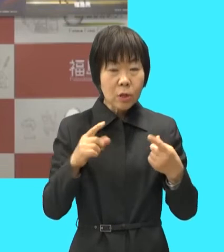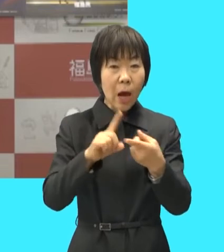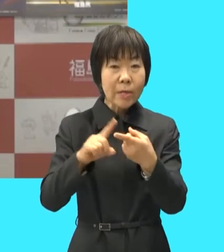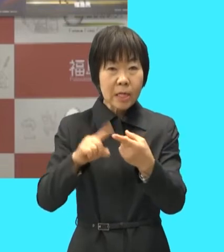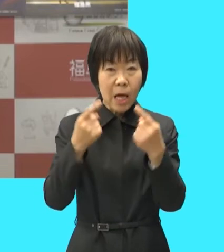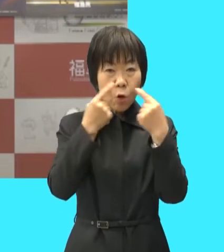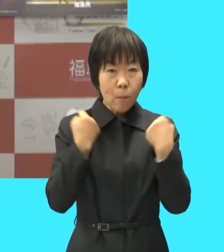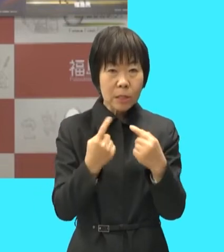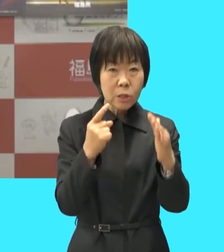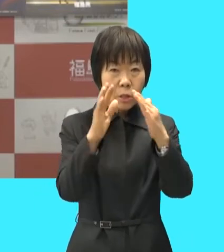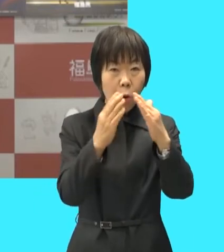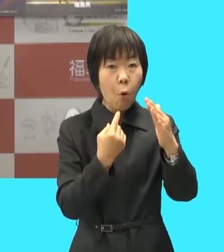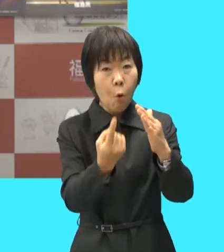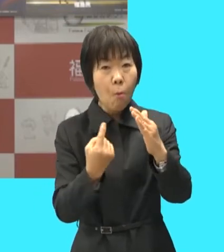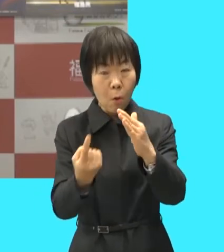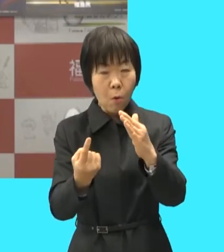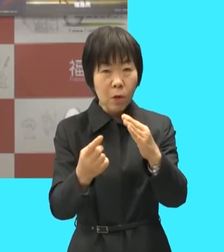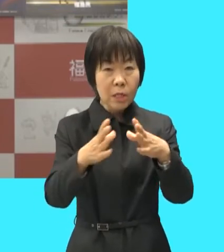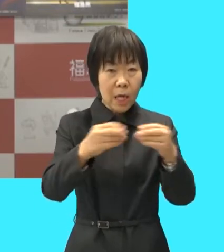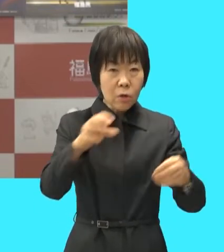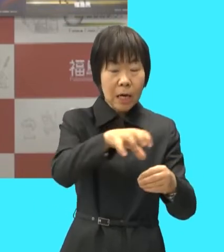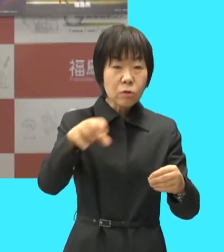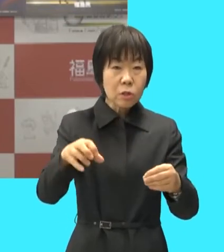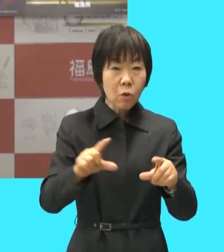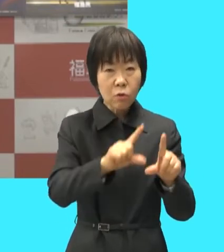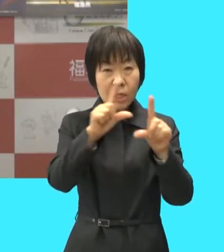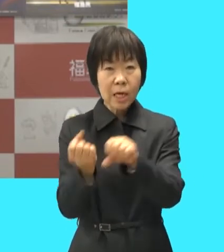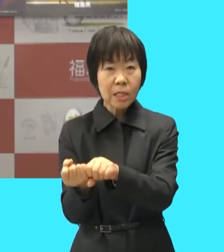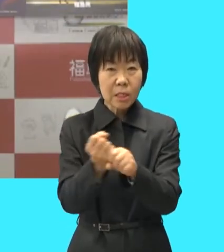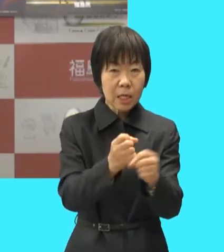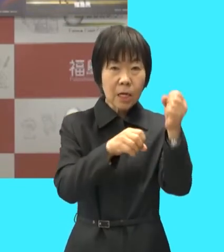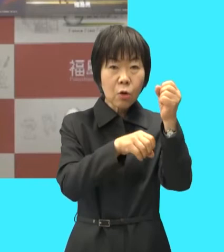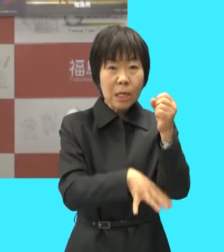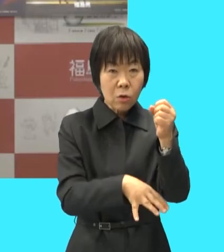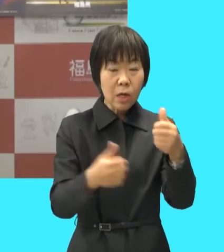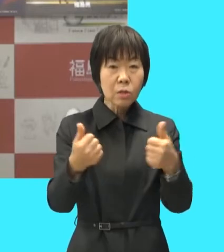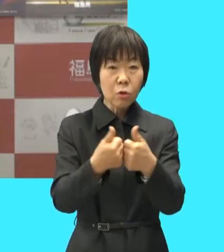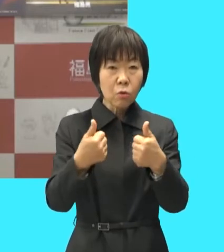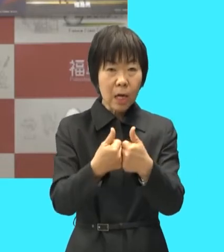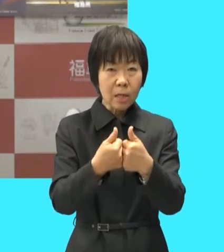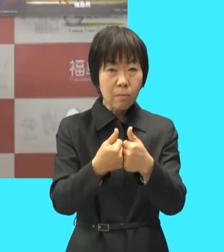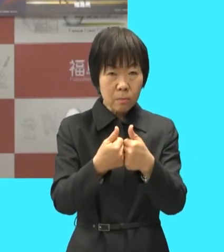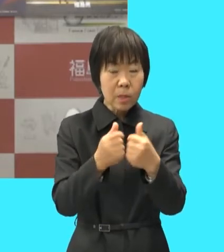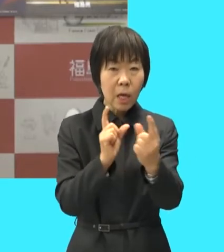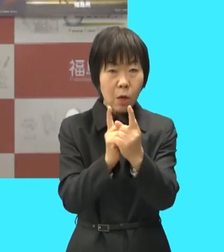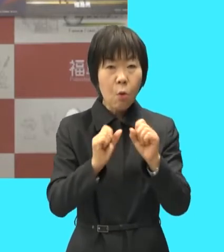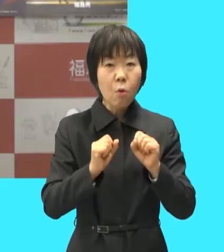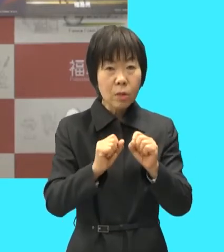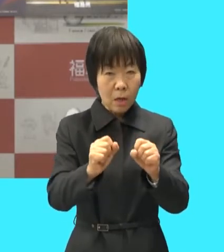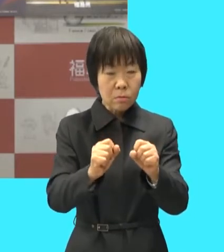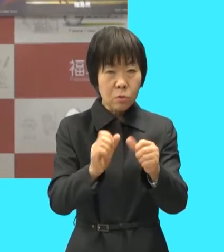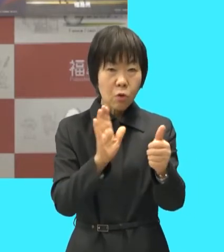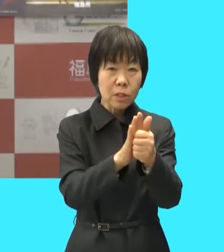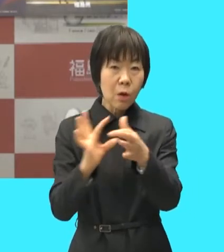問、あるいは全国各地の生活再建拠点における相談対応を行うなど、支援を継続し